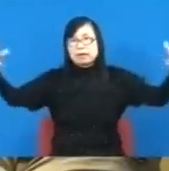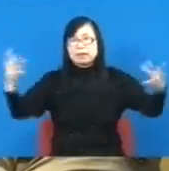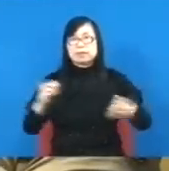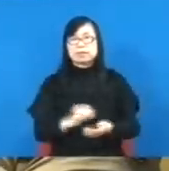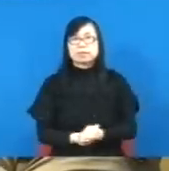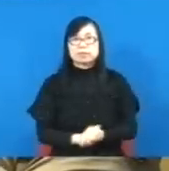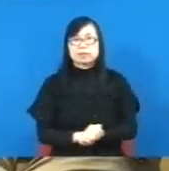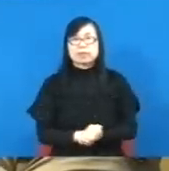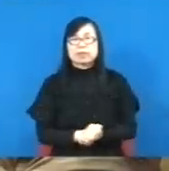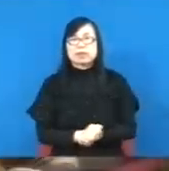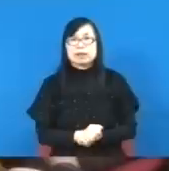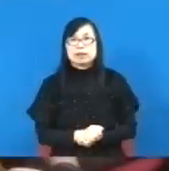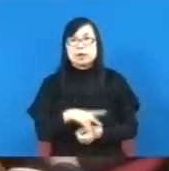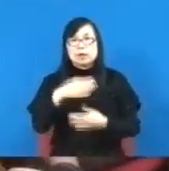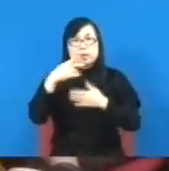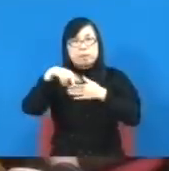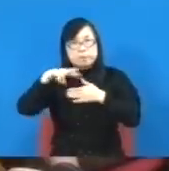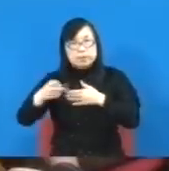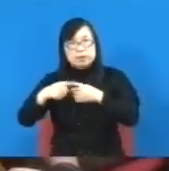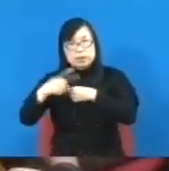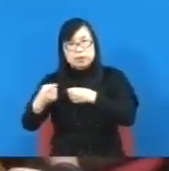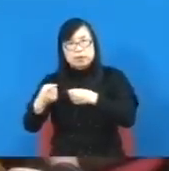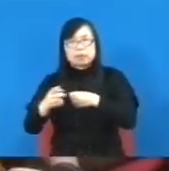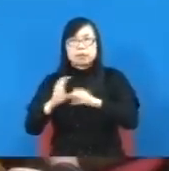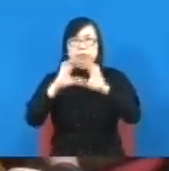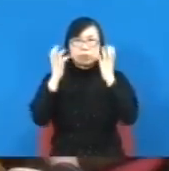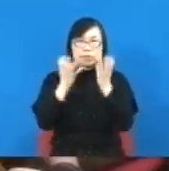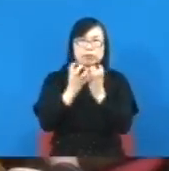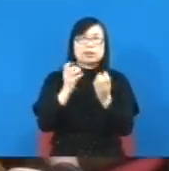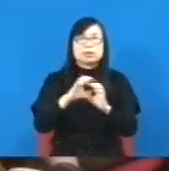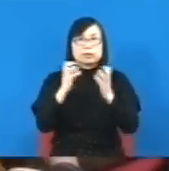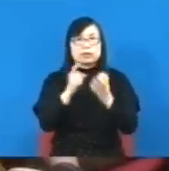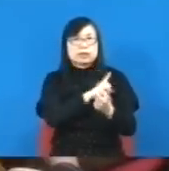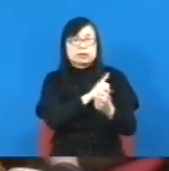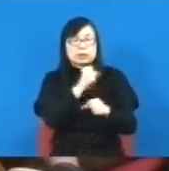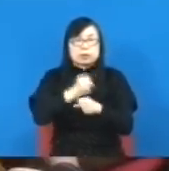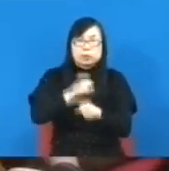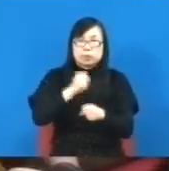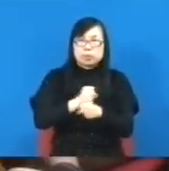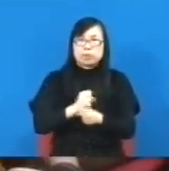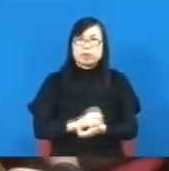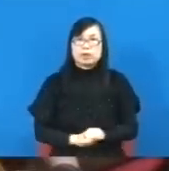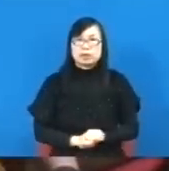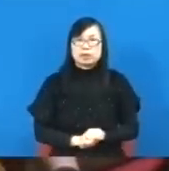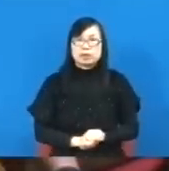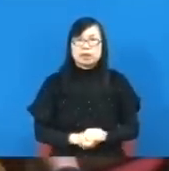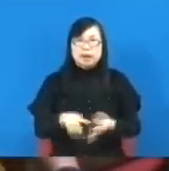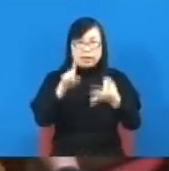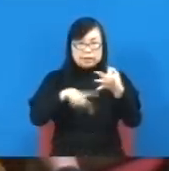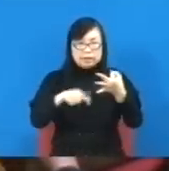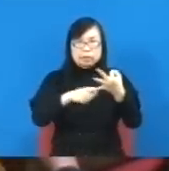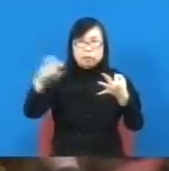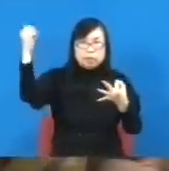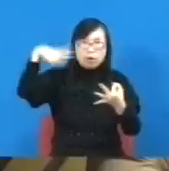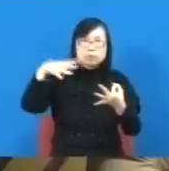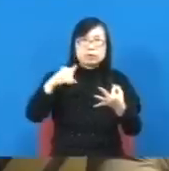咗另外一個團體啦嘛，嗰、那個團體自己去做事㗎嘛， 嗯， 明唔明啊？ 即係佢自己 而家鄧忍光就一個攞油坐